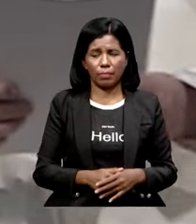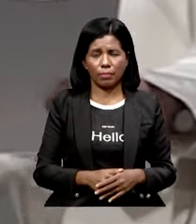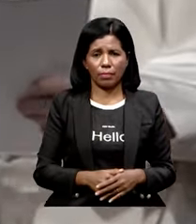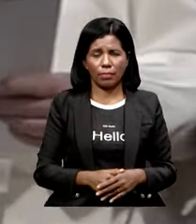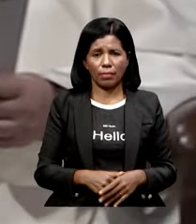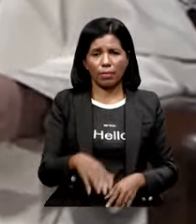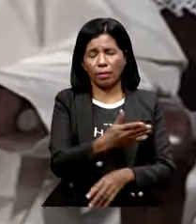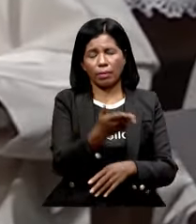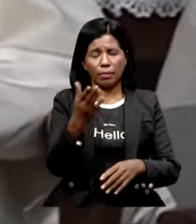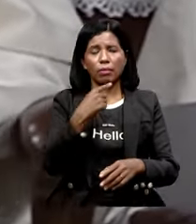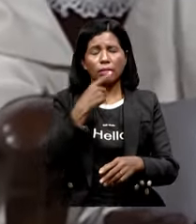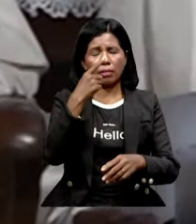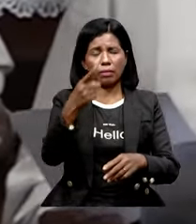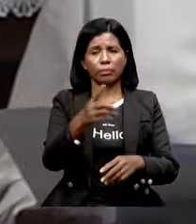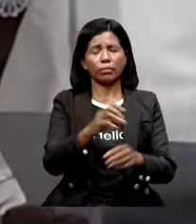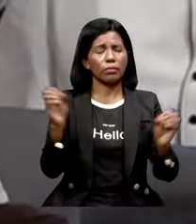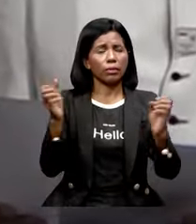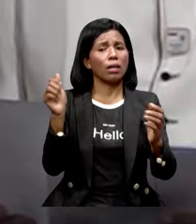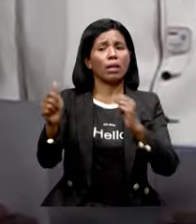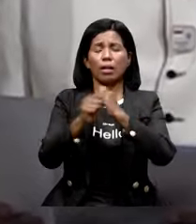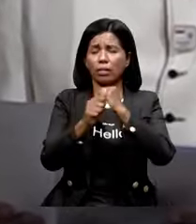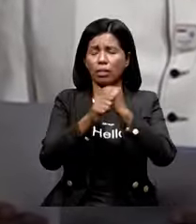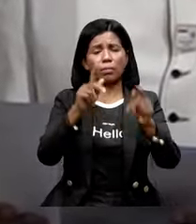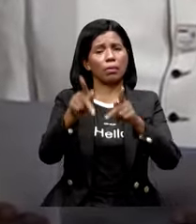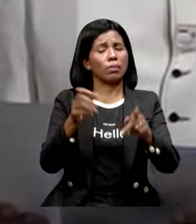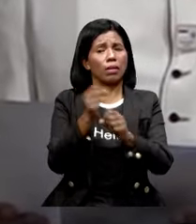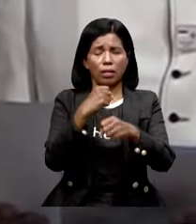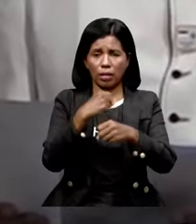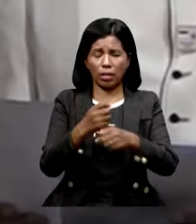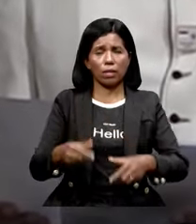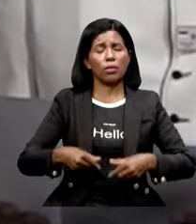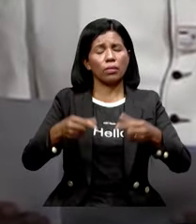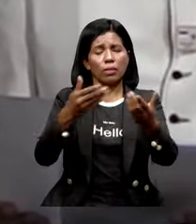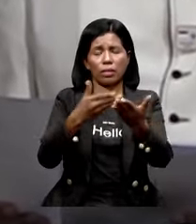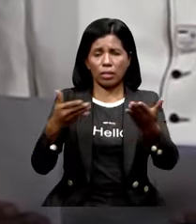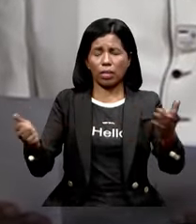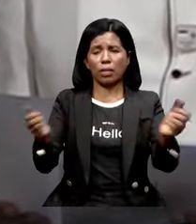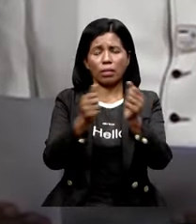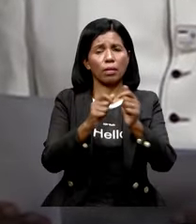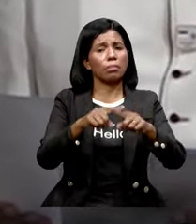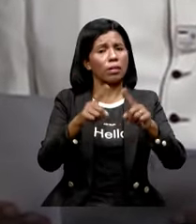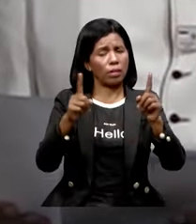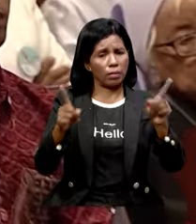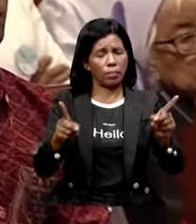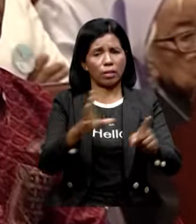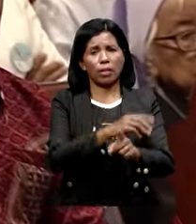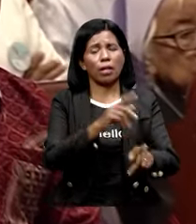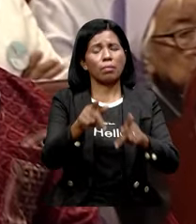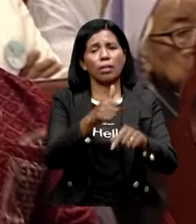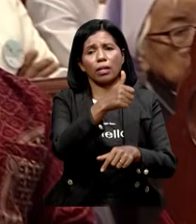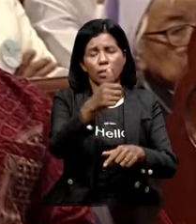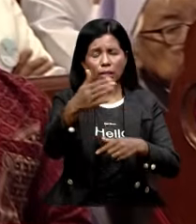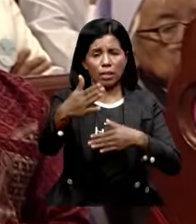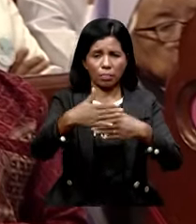Pontifice mo salienta kata compaixão la osação nebe e mahalo, li husi ofrece sa samba malu, ma be compaixão kata, e maida hak